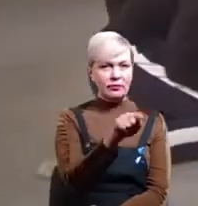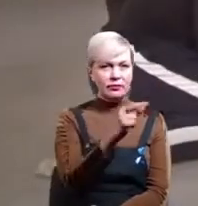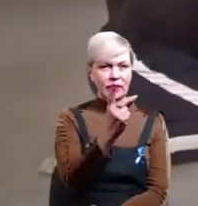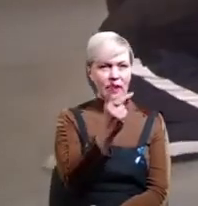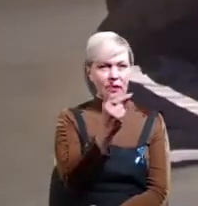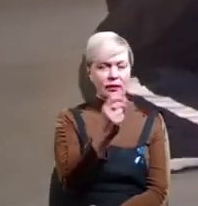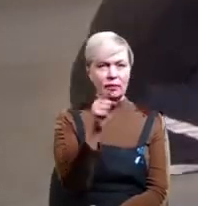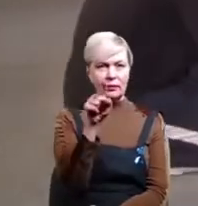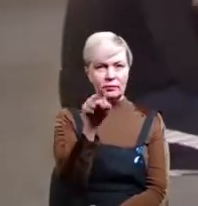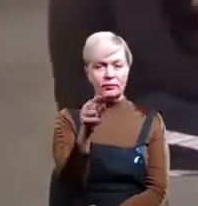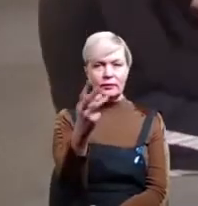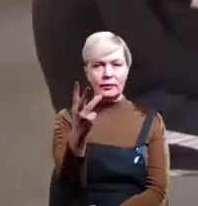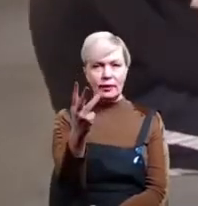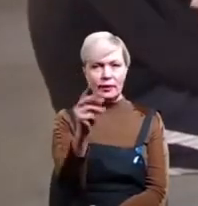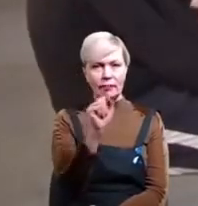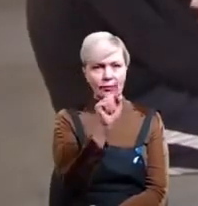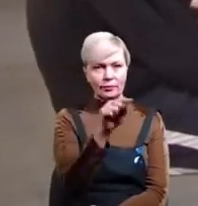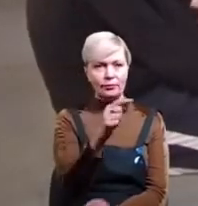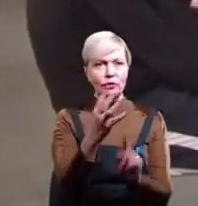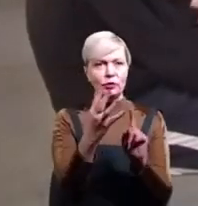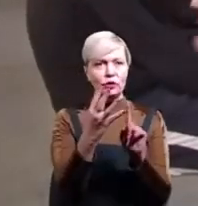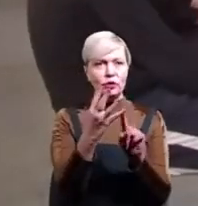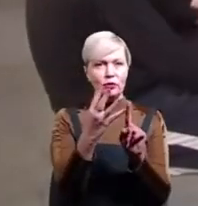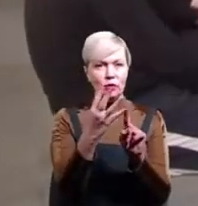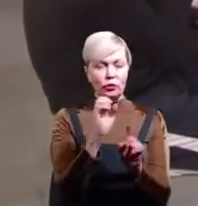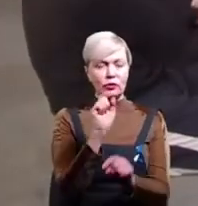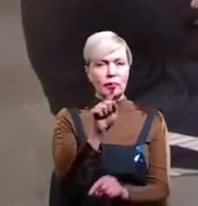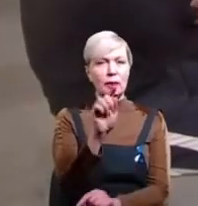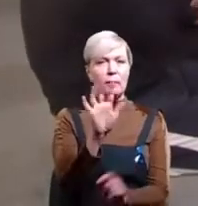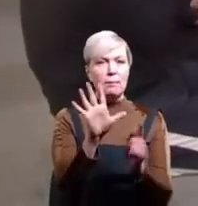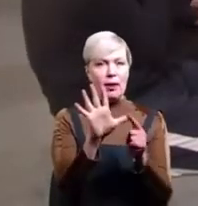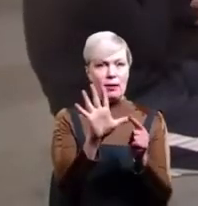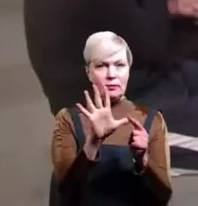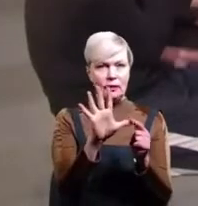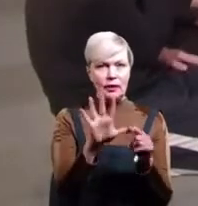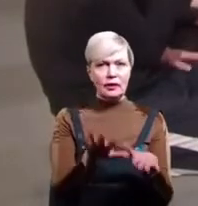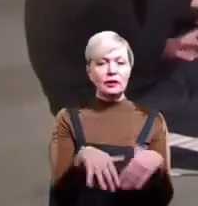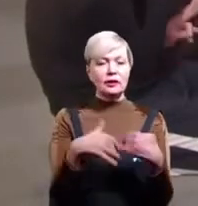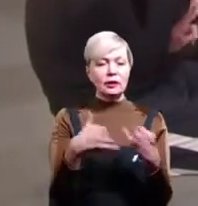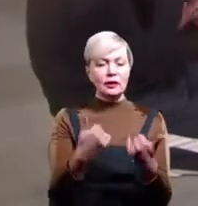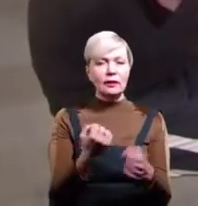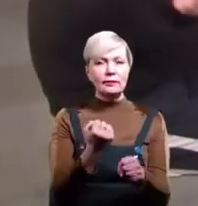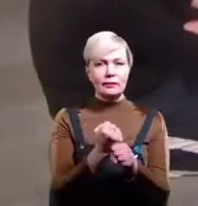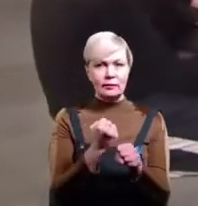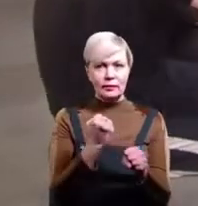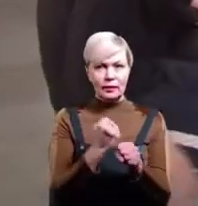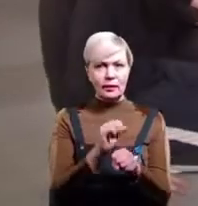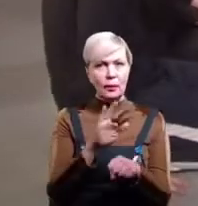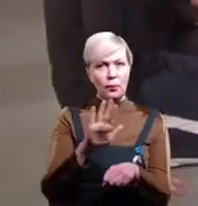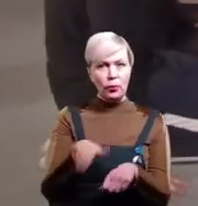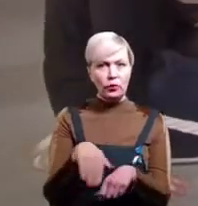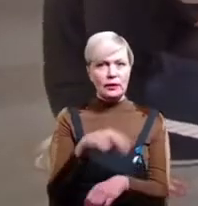третьи, четвертые и пятые. Мы сейчас сделаем после припева